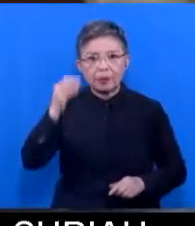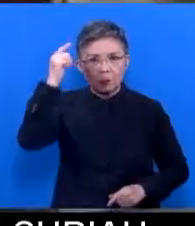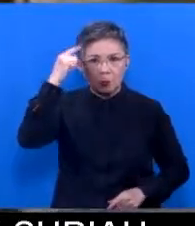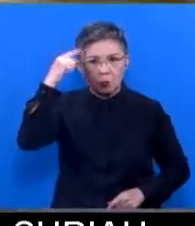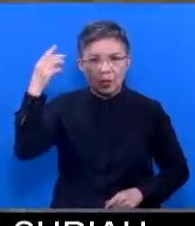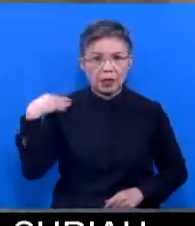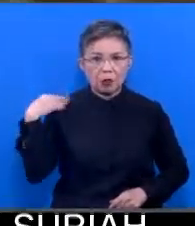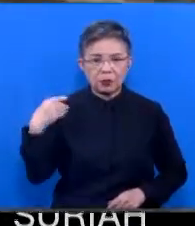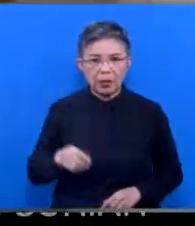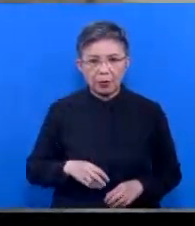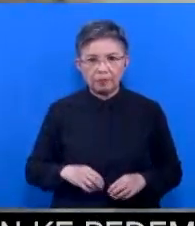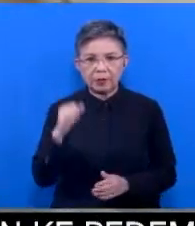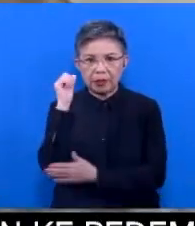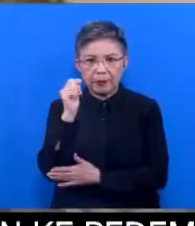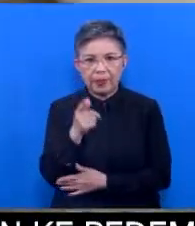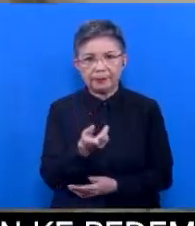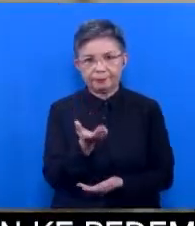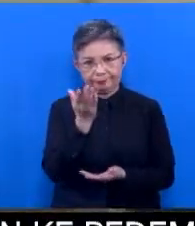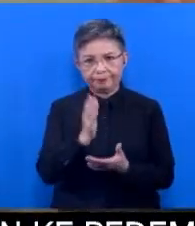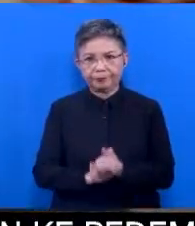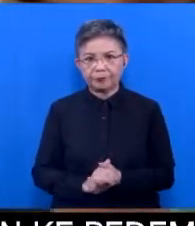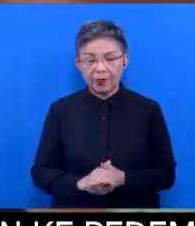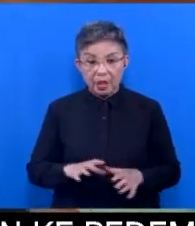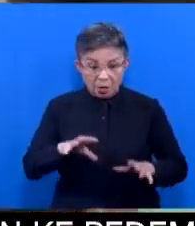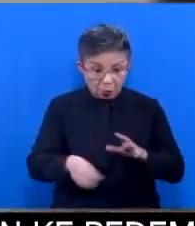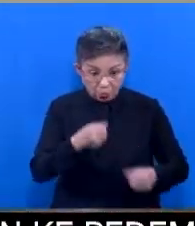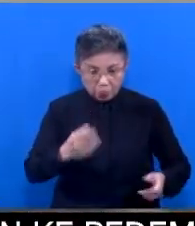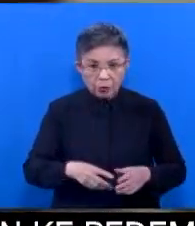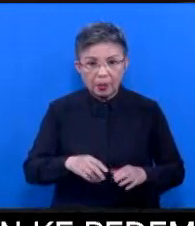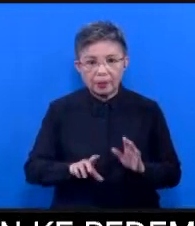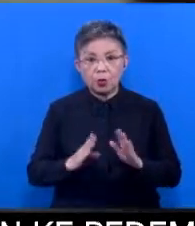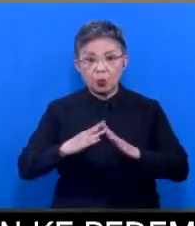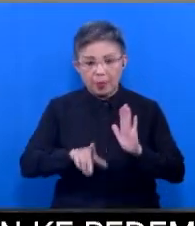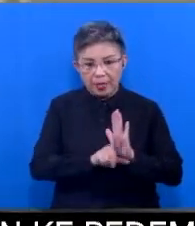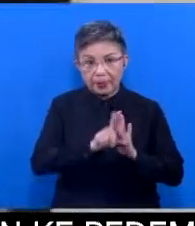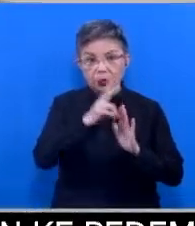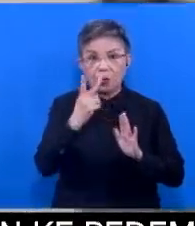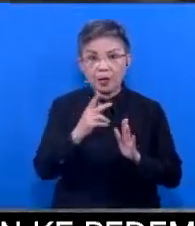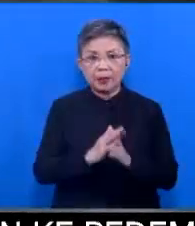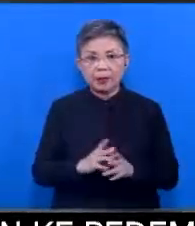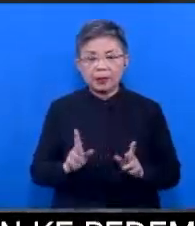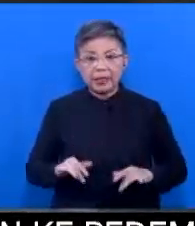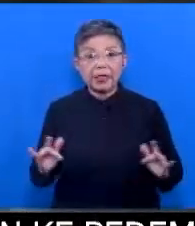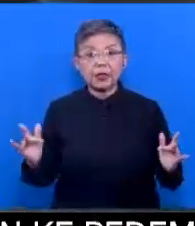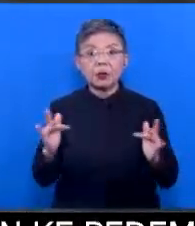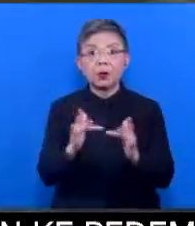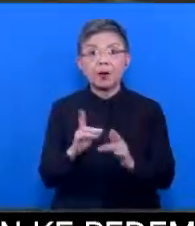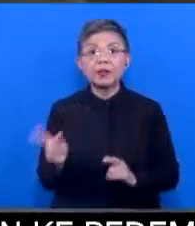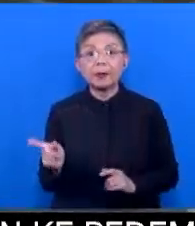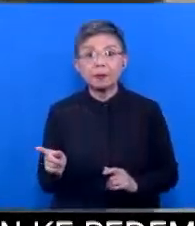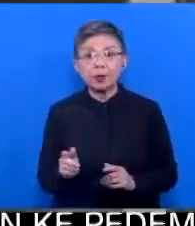aksi kriminal ini. Aksi pencurian di rumah berlantai 2 ini belakangan jadi viral.